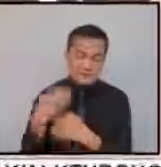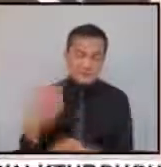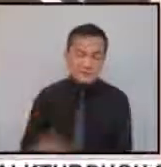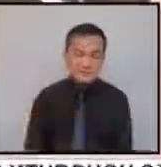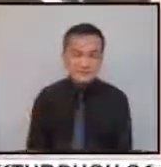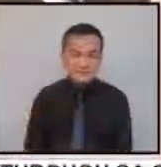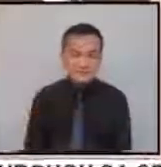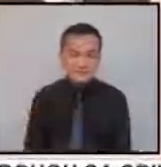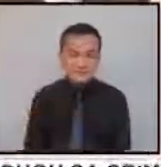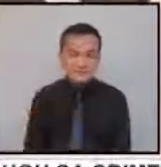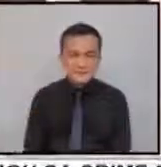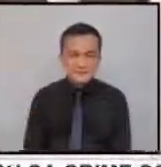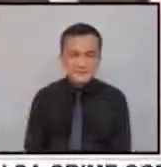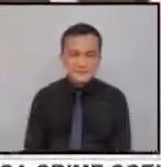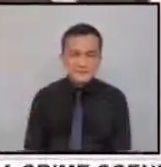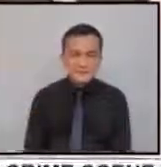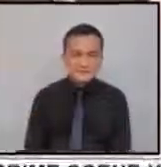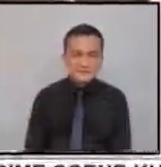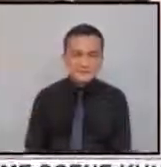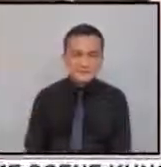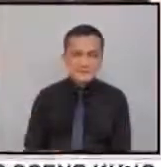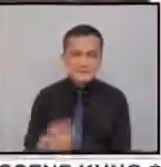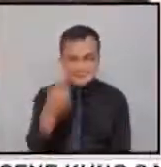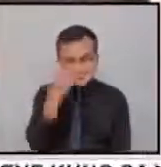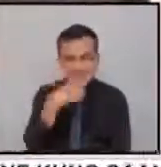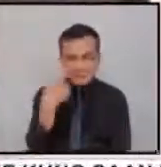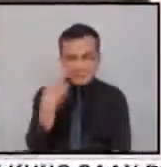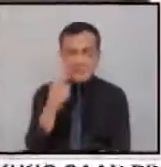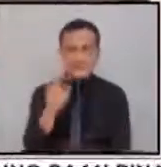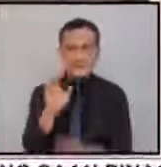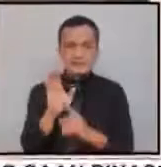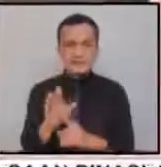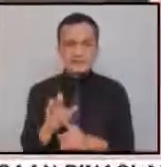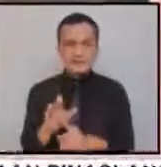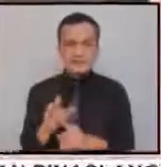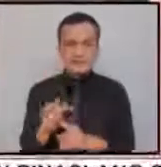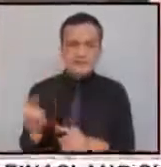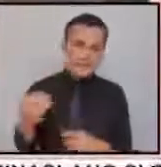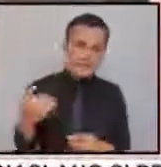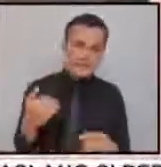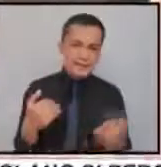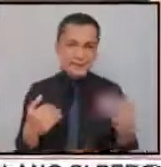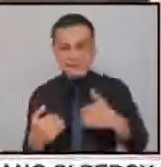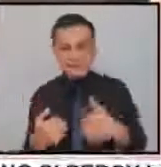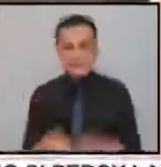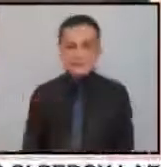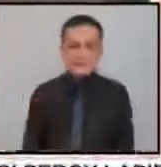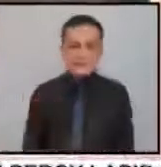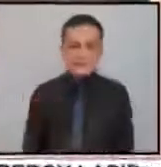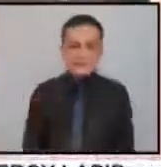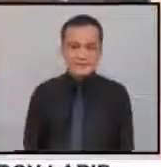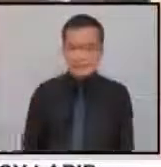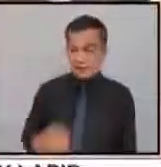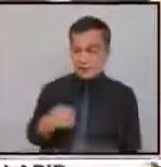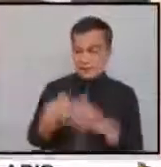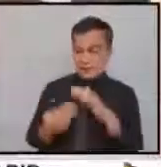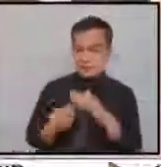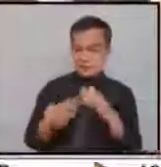pakita natin yung mukha. Ayan. Ayan, love it? Love it. Ako, okay. Ako yung basic lang na multo. Oh, sige. And the next